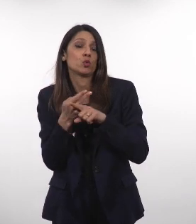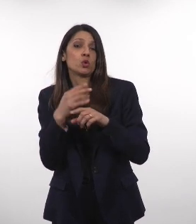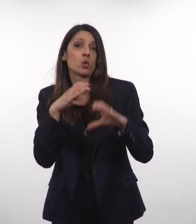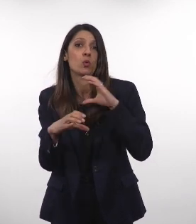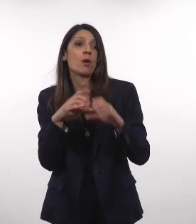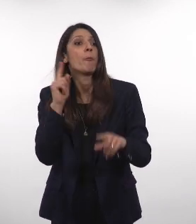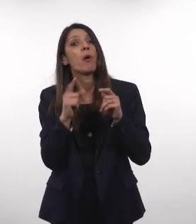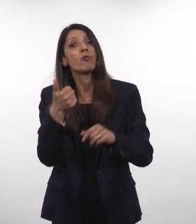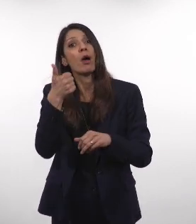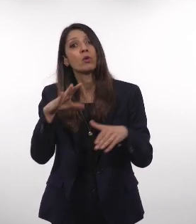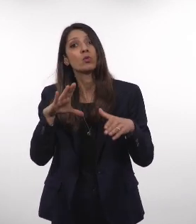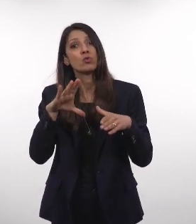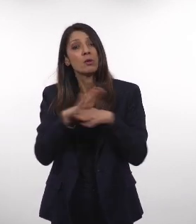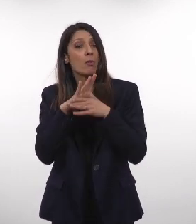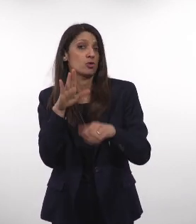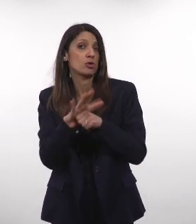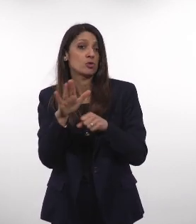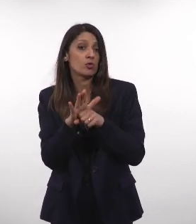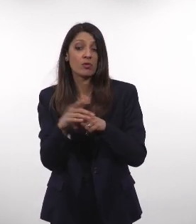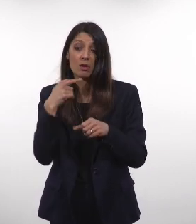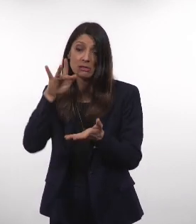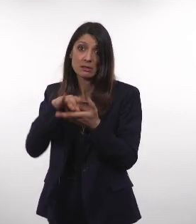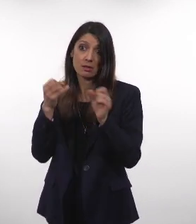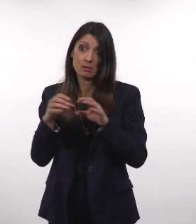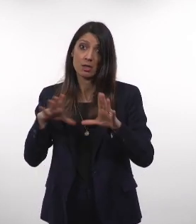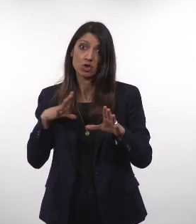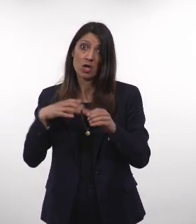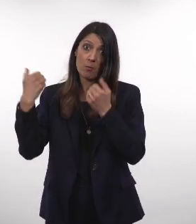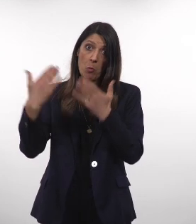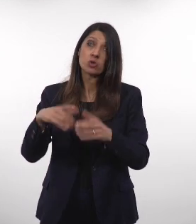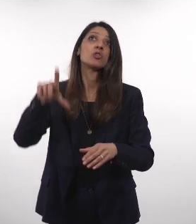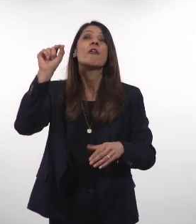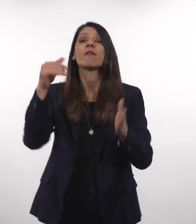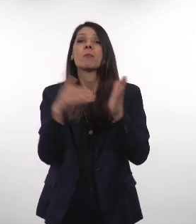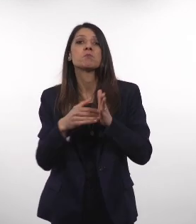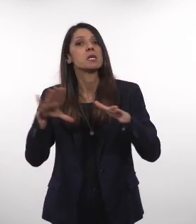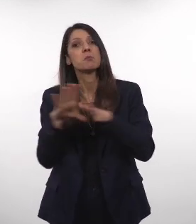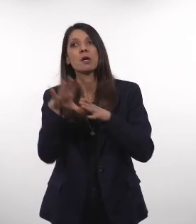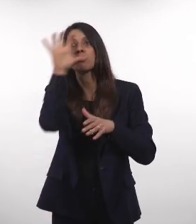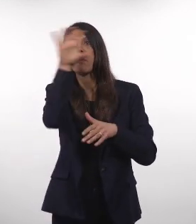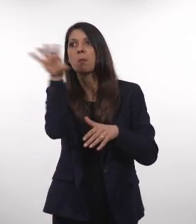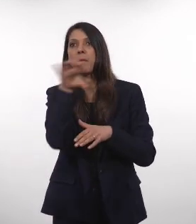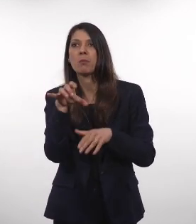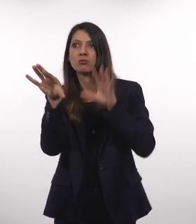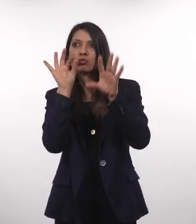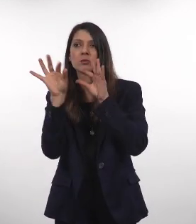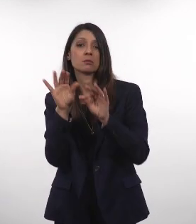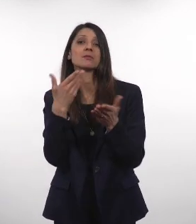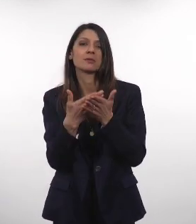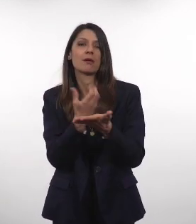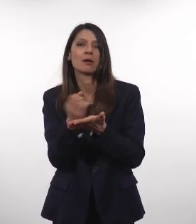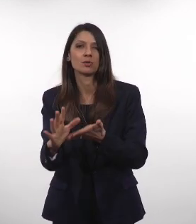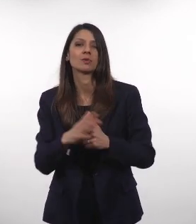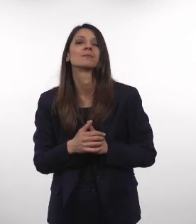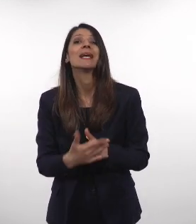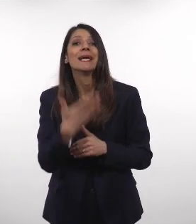nous proposons sur notre site plus de 20 000 images pour tous, de manière gratuite. Merci